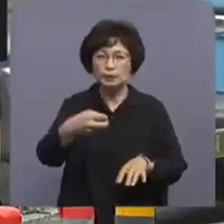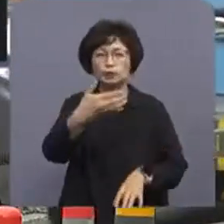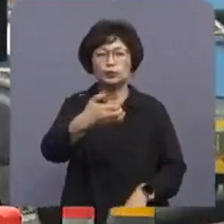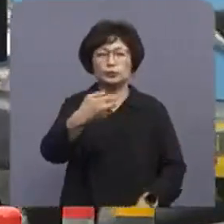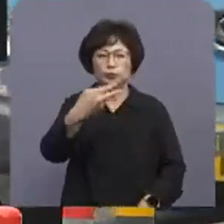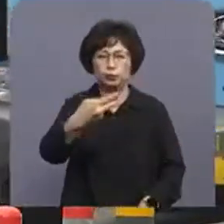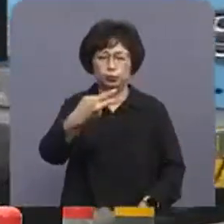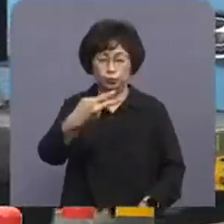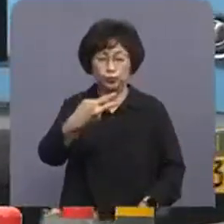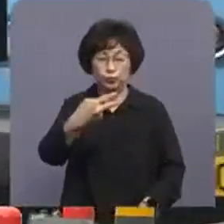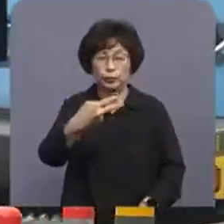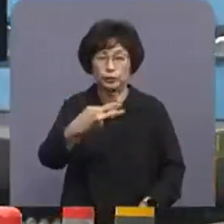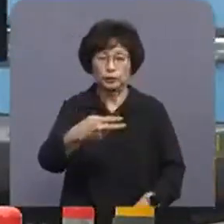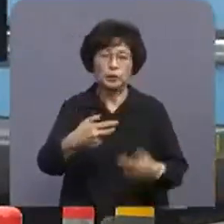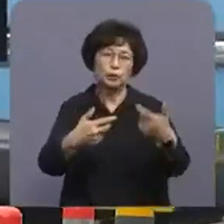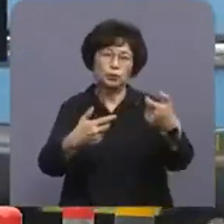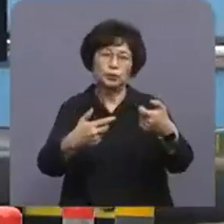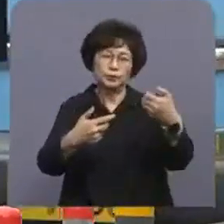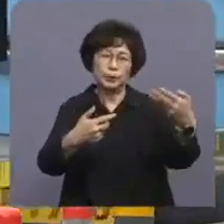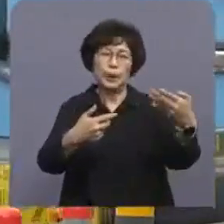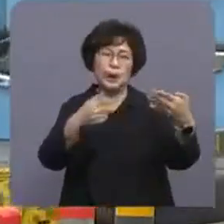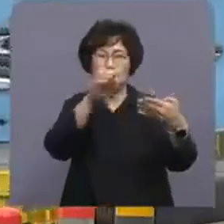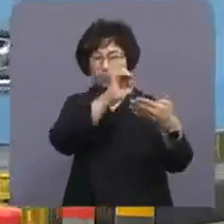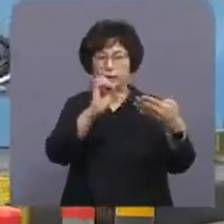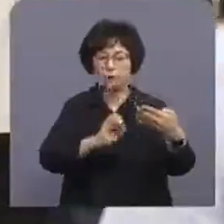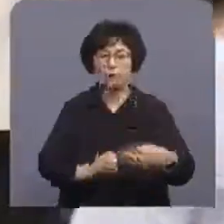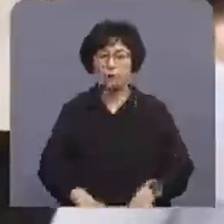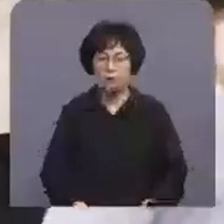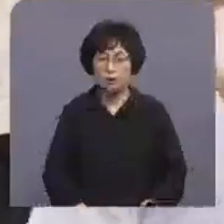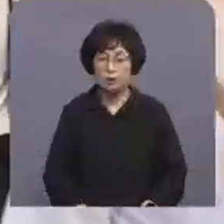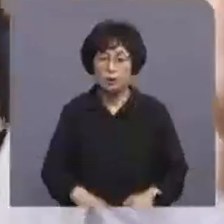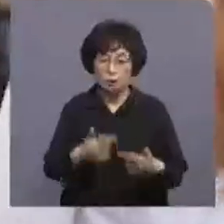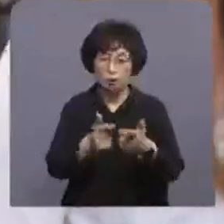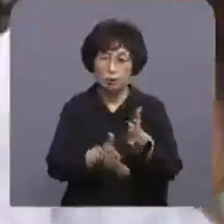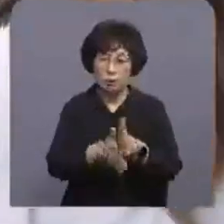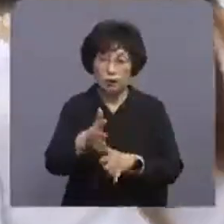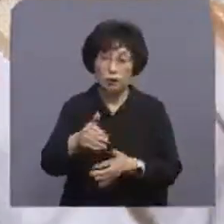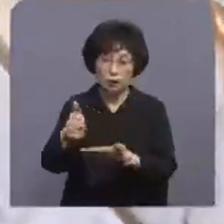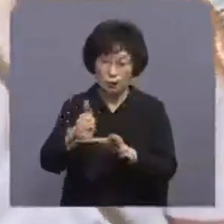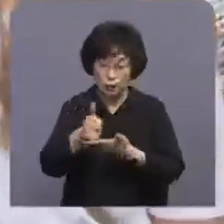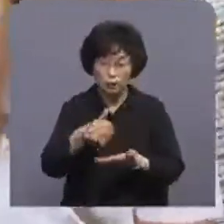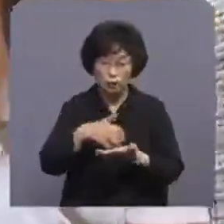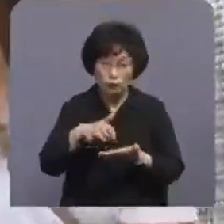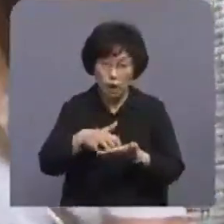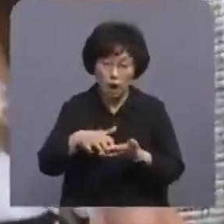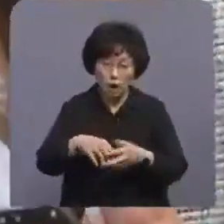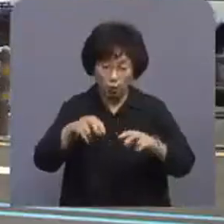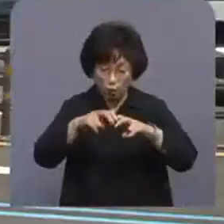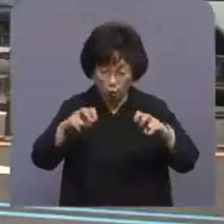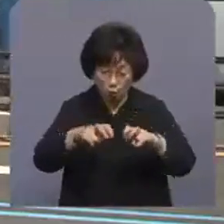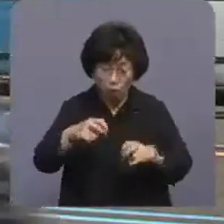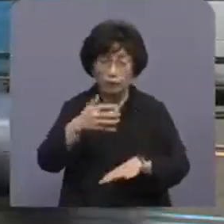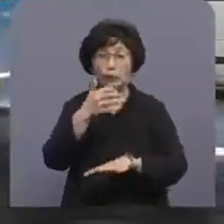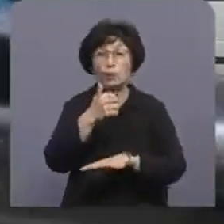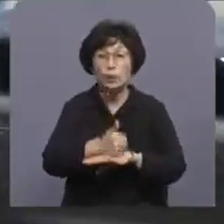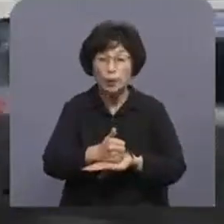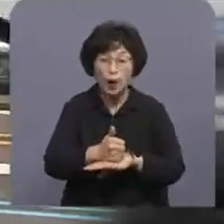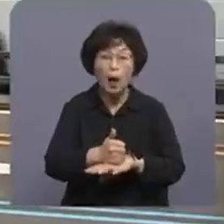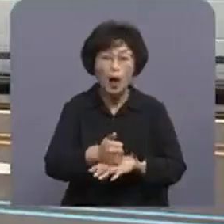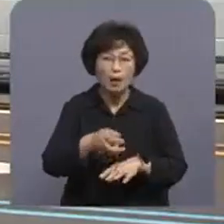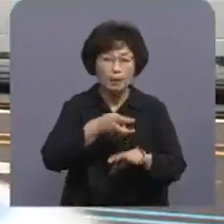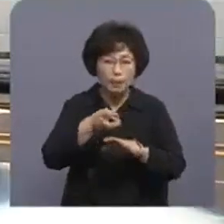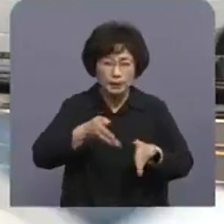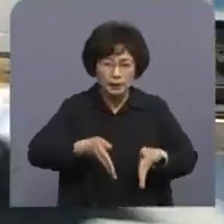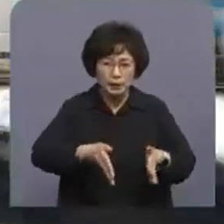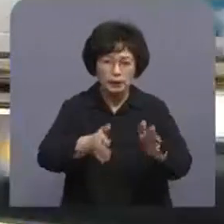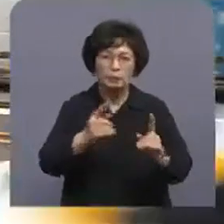92대로 64%에 달합니다. 부산시가 승객 수요 등 빅데이터를 분석해 노선을 개편하기로